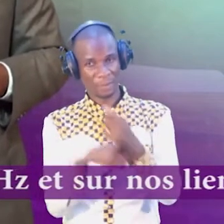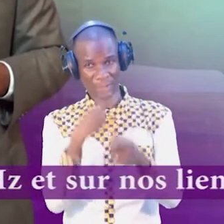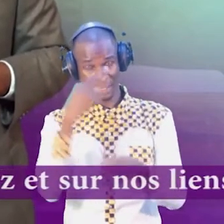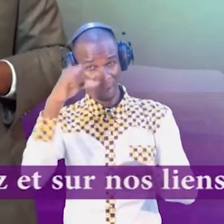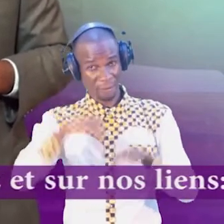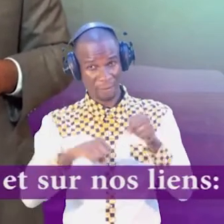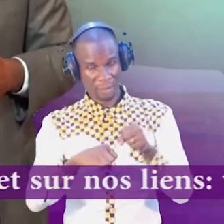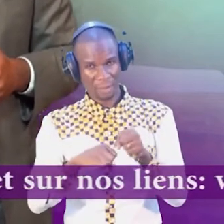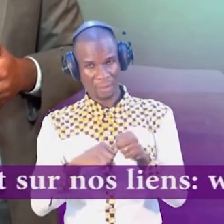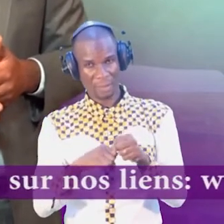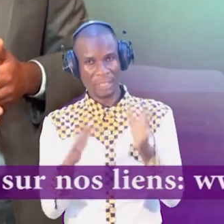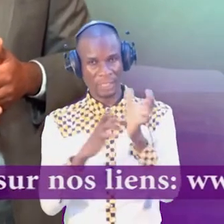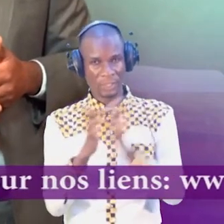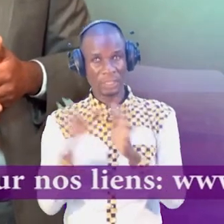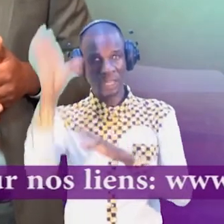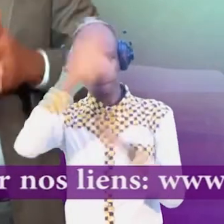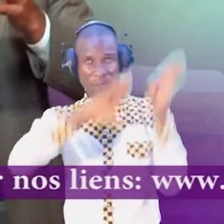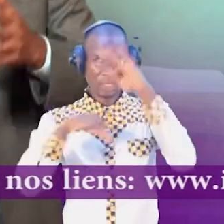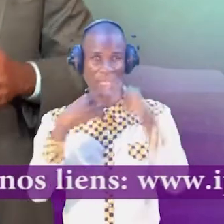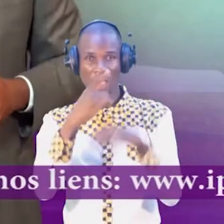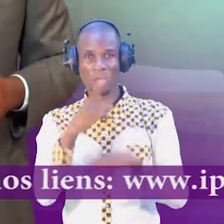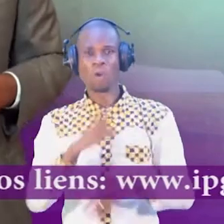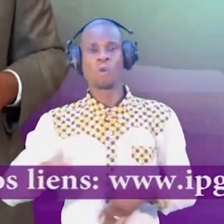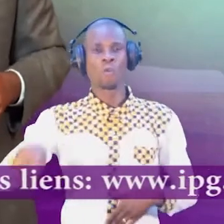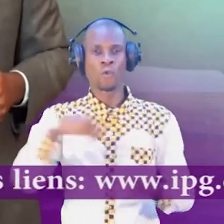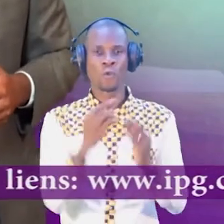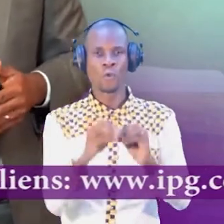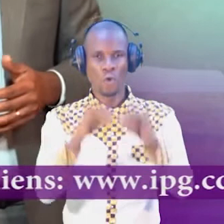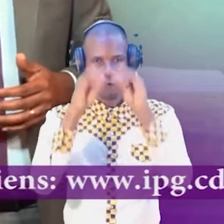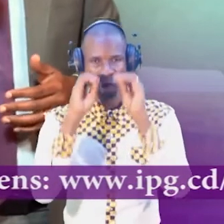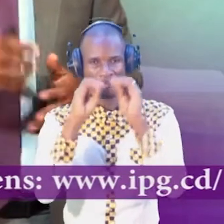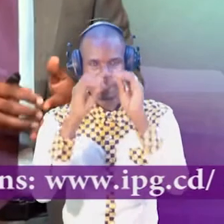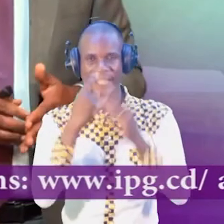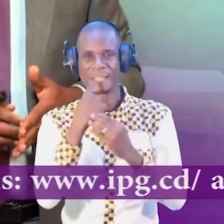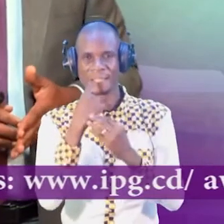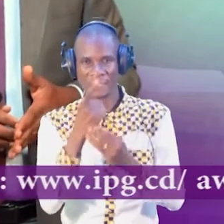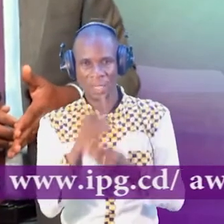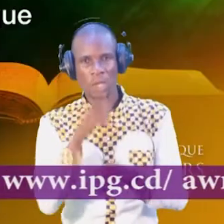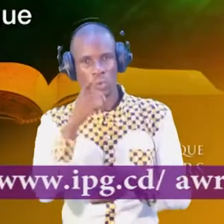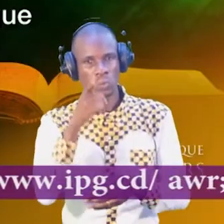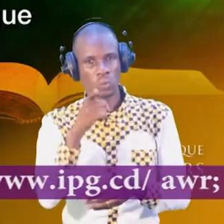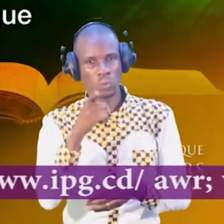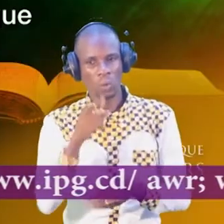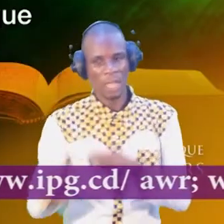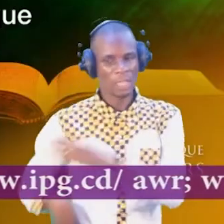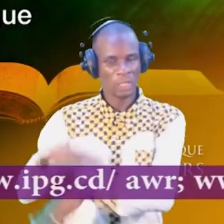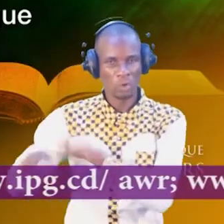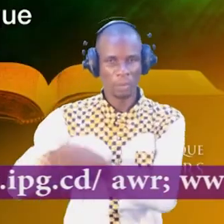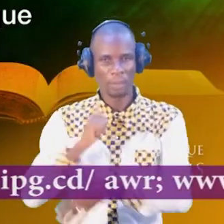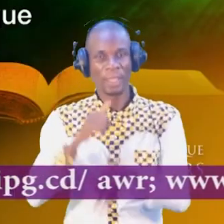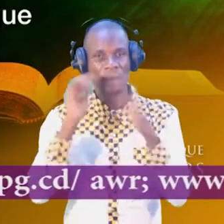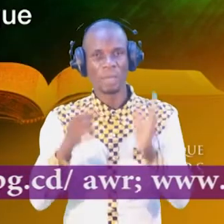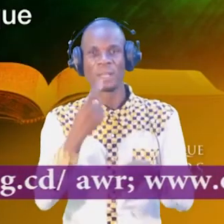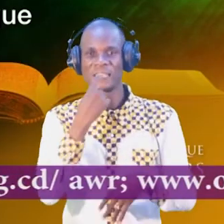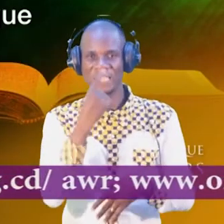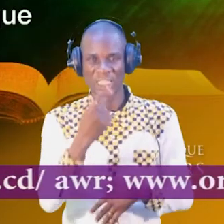na misu mpenza ya kolula ezali lisumu lokola lisumu yango moko tala ntina nini na litere likolo ya ngomba alobi